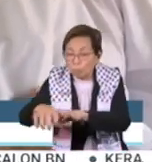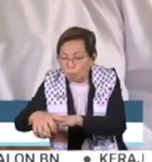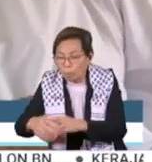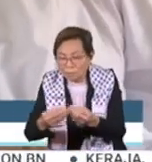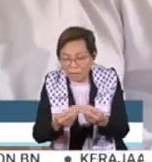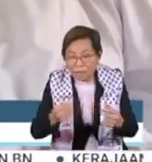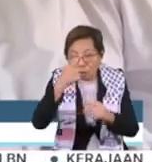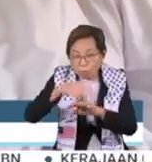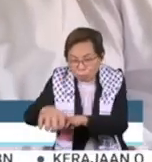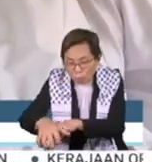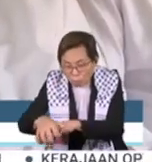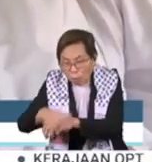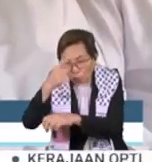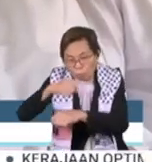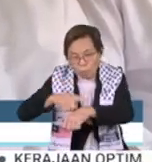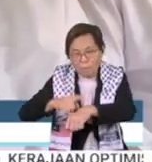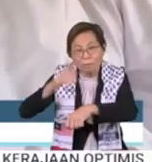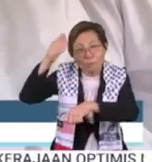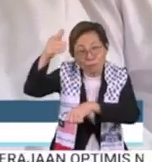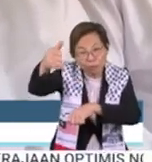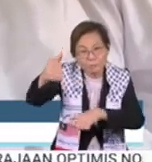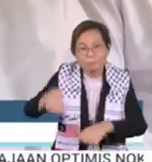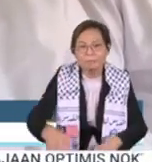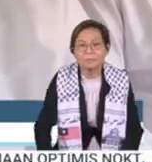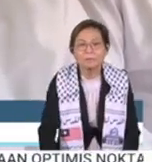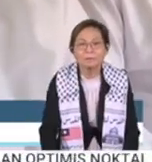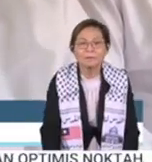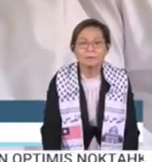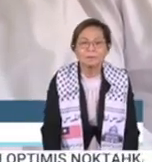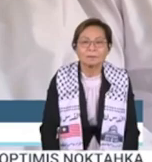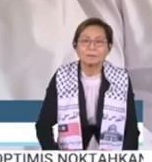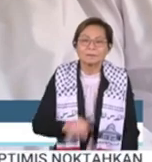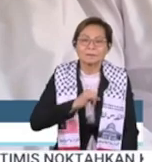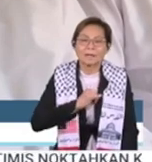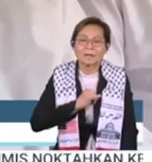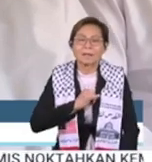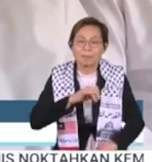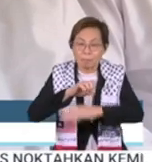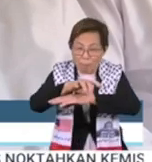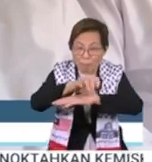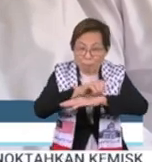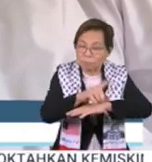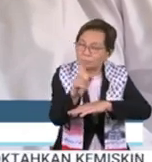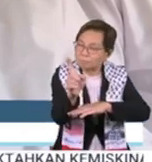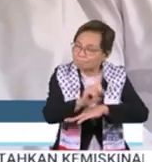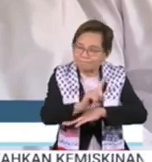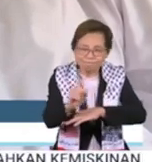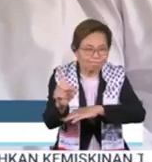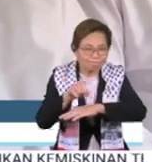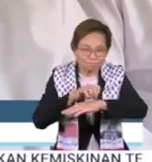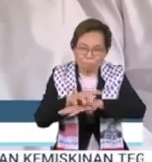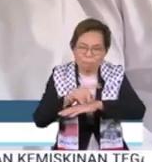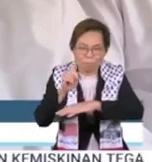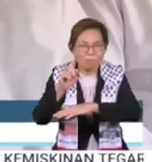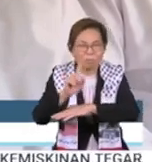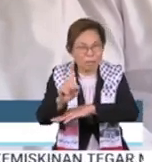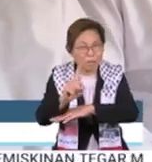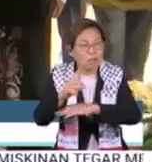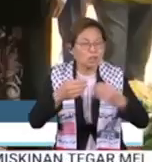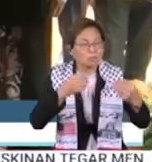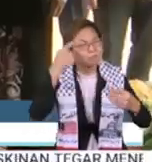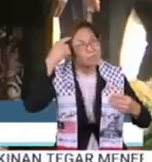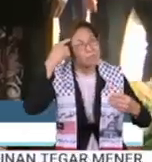tanah untuk berkebun untuk masa depan. Dan lepas itu saya ingin menasihatkan, jangan sekali-kali nak fikir nak